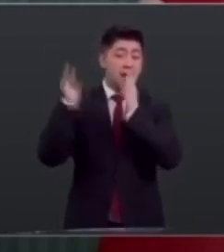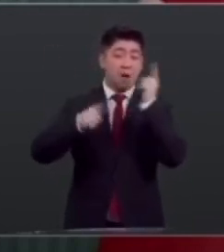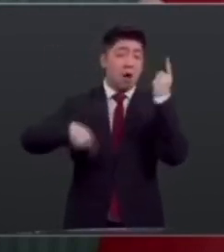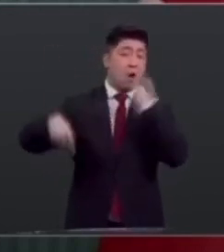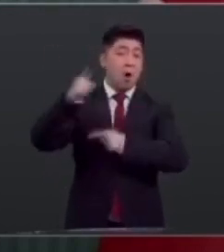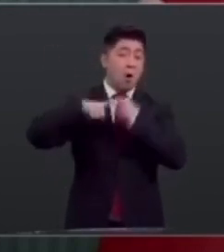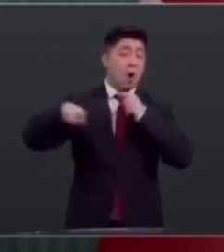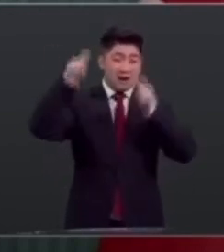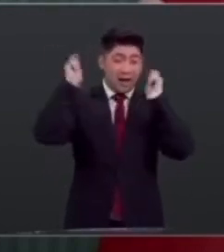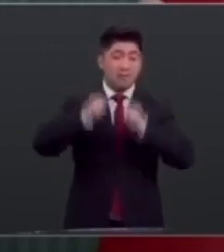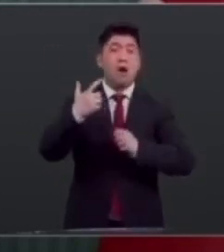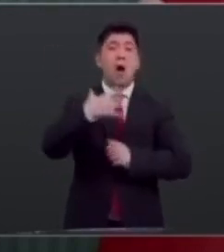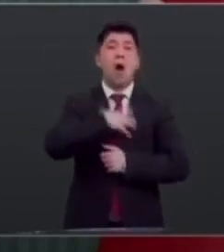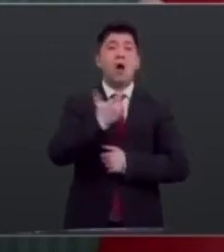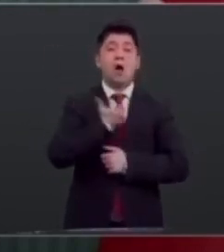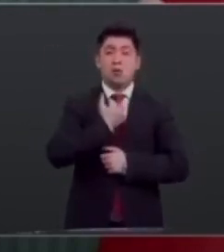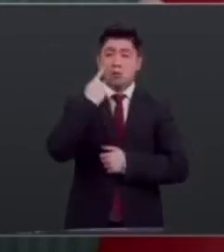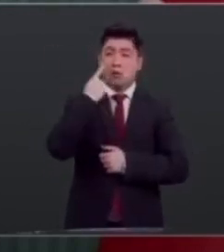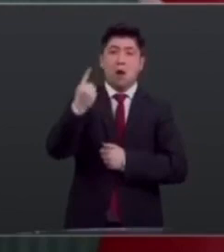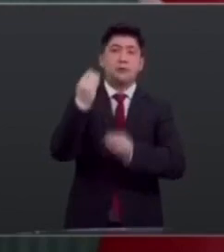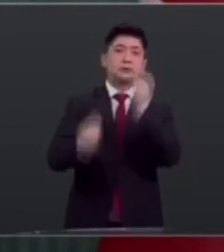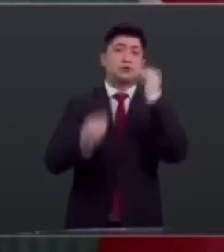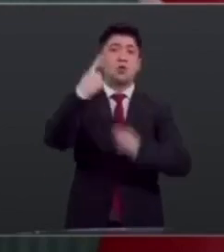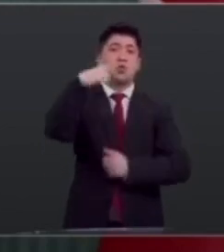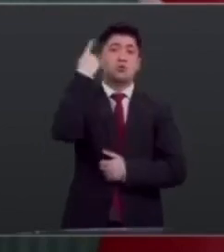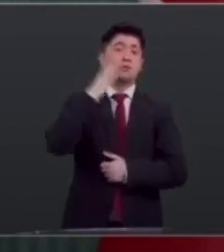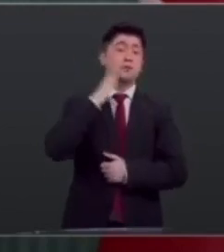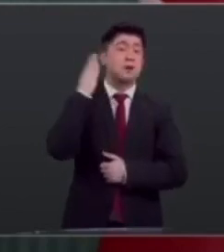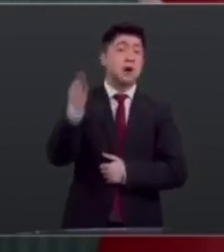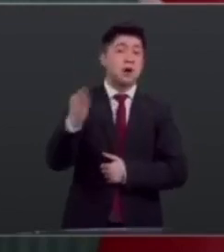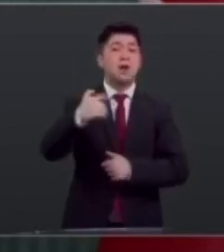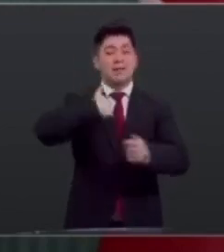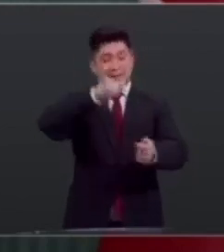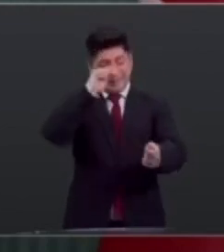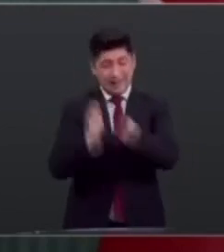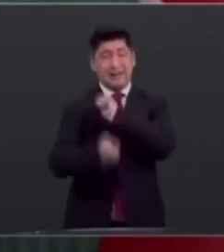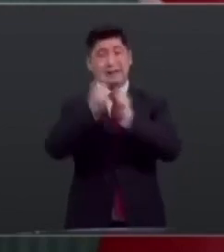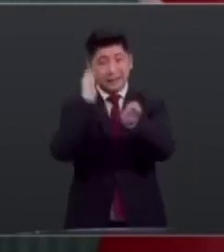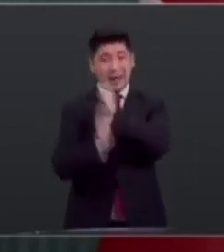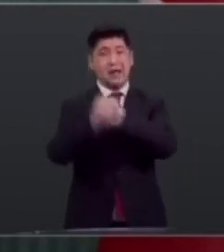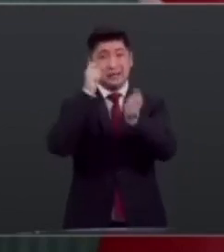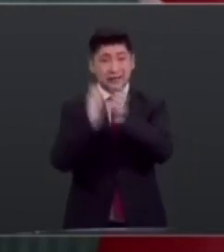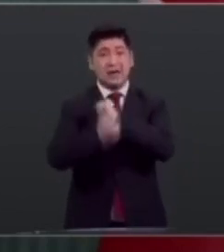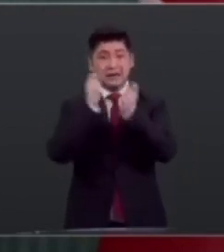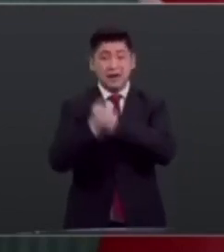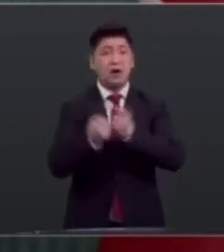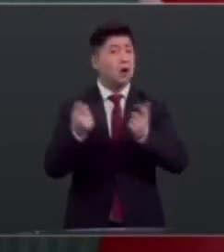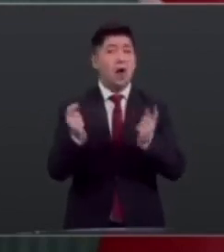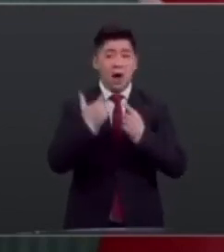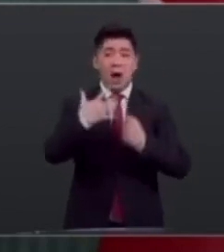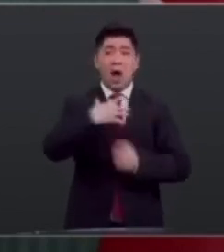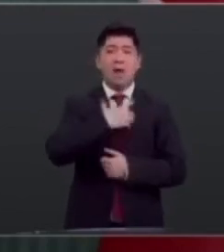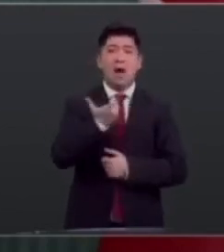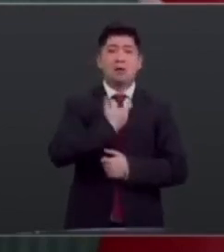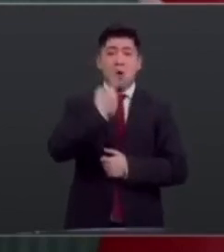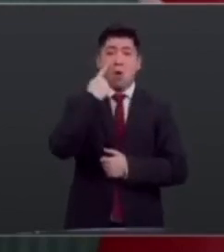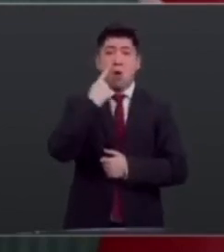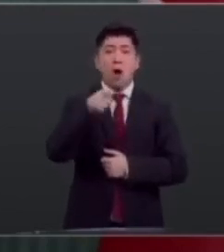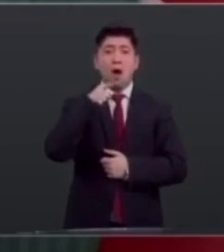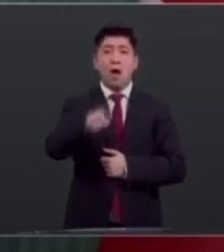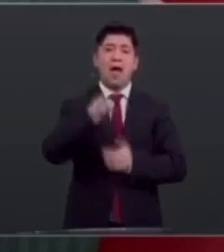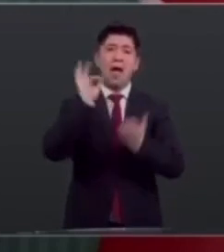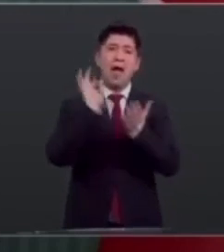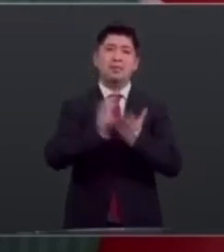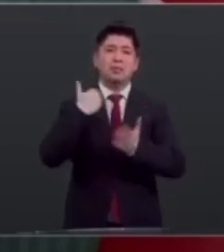yapılan anayasalar olduğu açıktır. Ne kadar değiştirirsek değiştirelim, anayasanın ruhuna derc